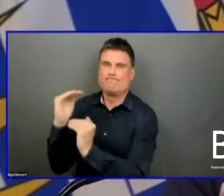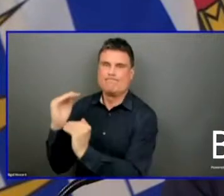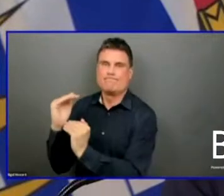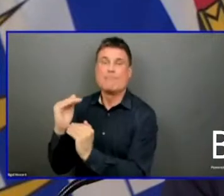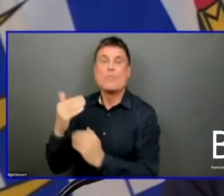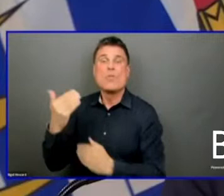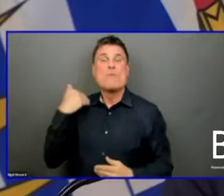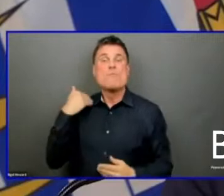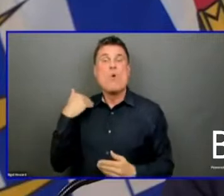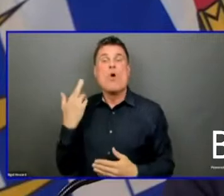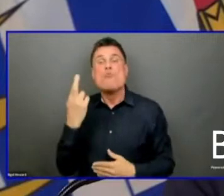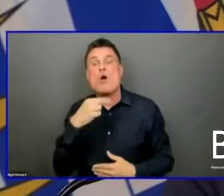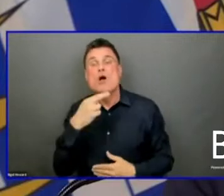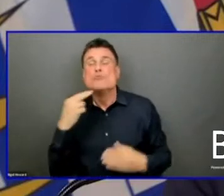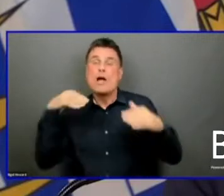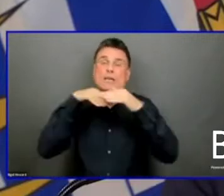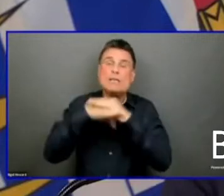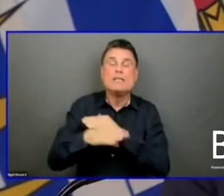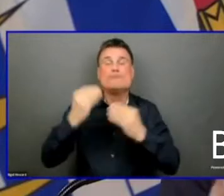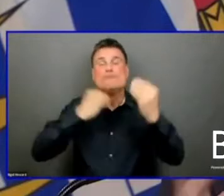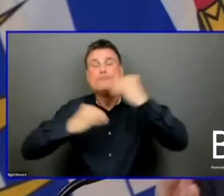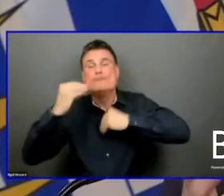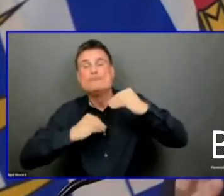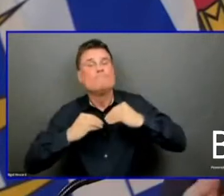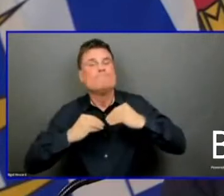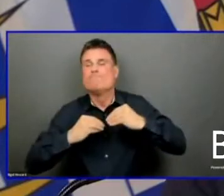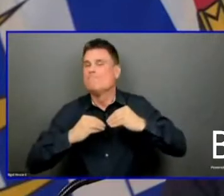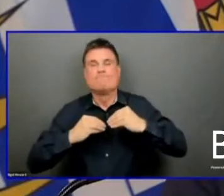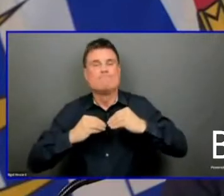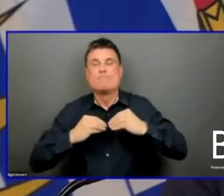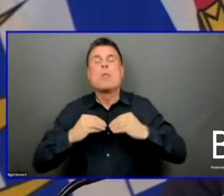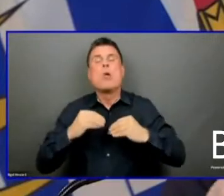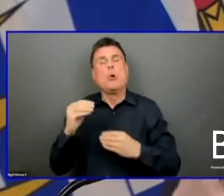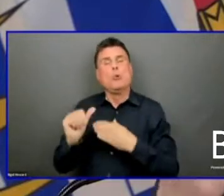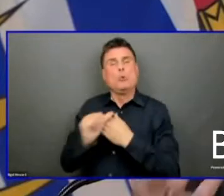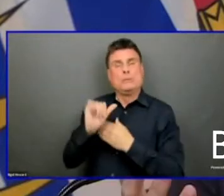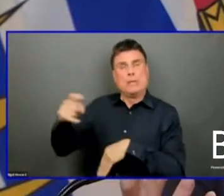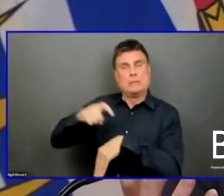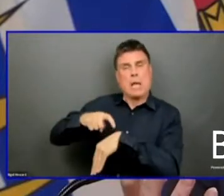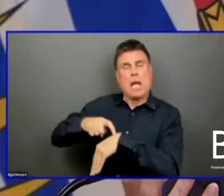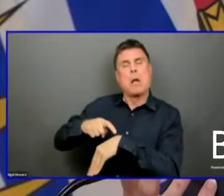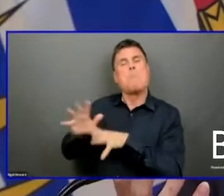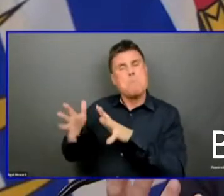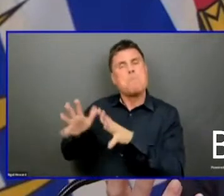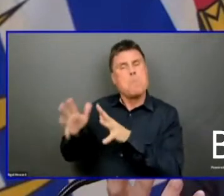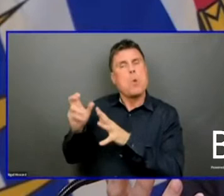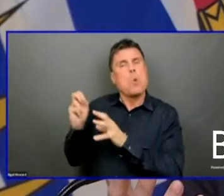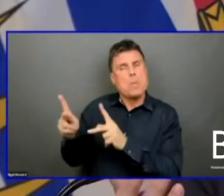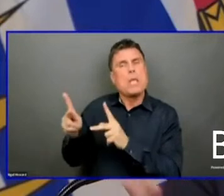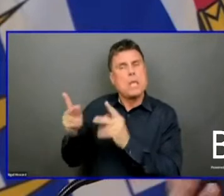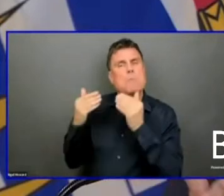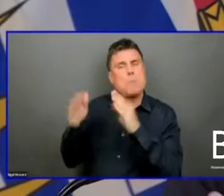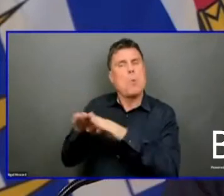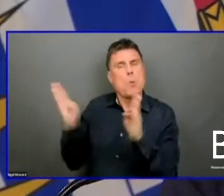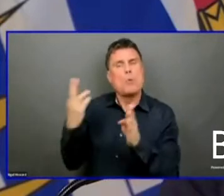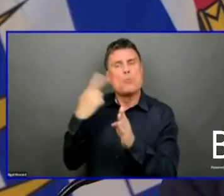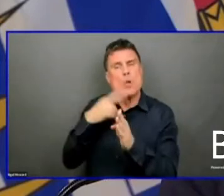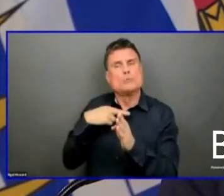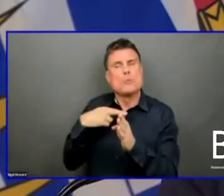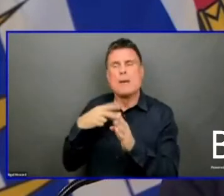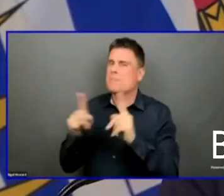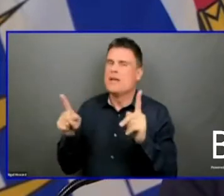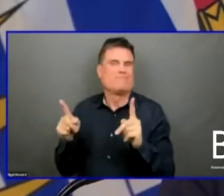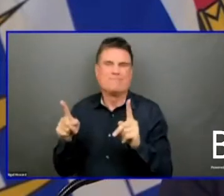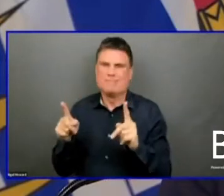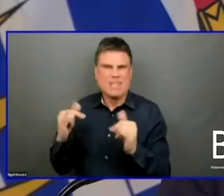之 there was 前， some 就算是 risk, 一个 but 月 the 前还 risk 是 was OK 的，就 low 是在室 low 内 enough, 大家 and 吃 now 饭 it's 因为那 higher 个风 because 险 of 高 the 风险 variant. So 低， that 但 is 是 one of 因 the 为